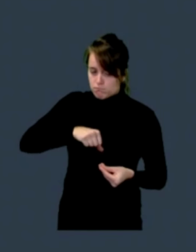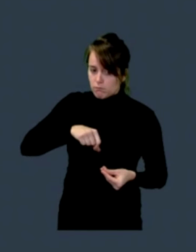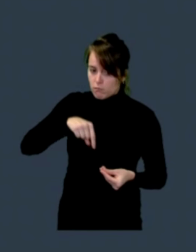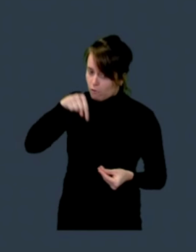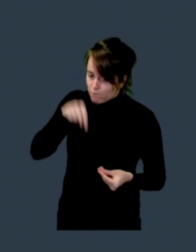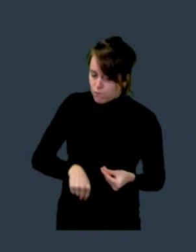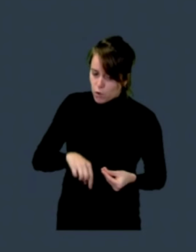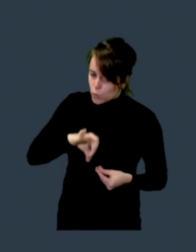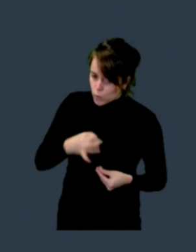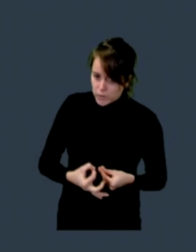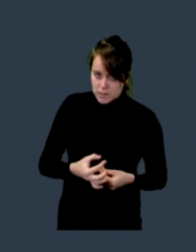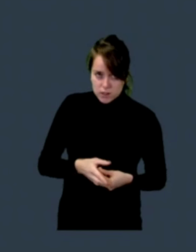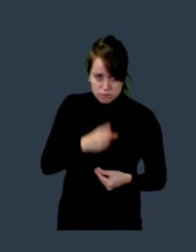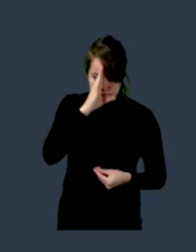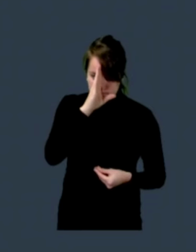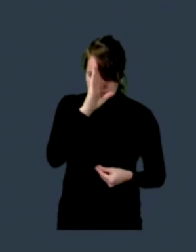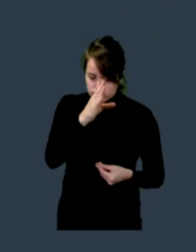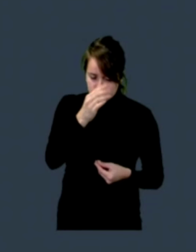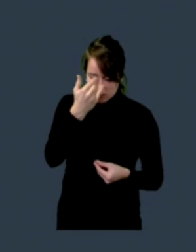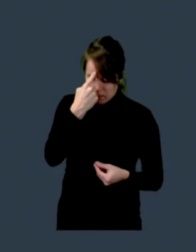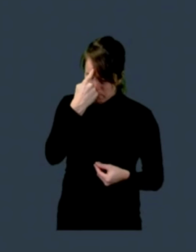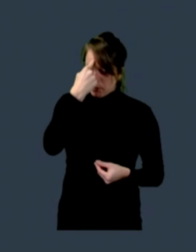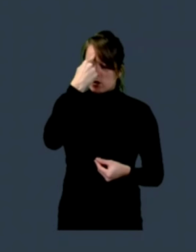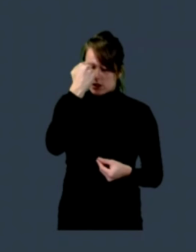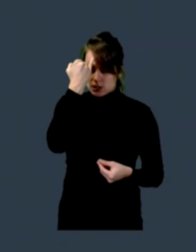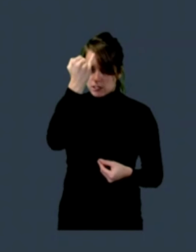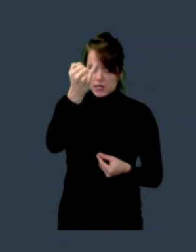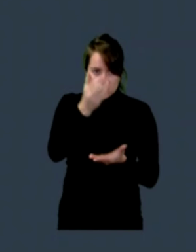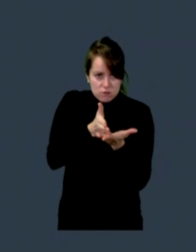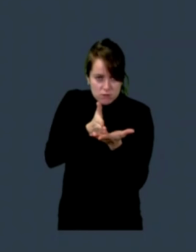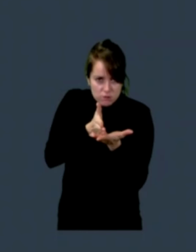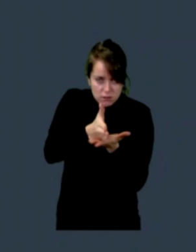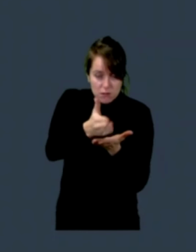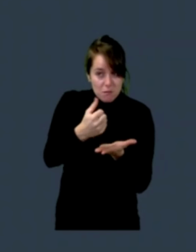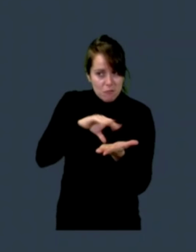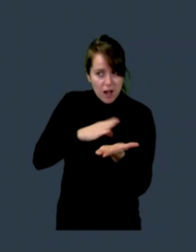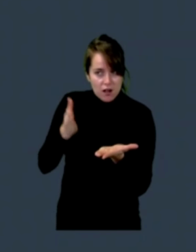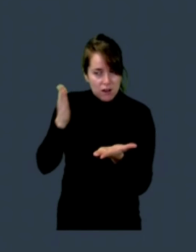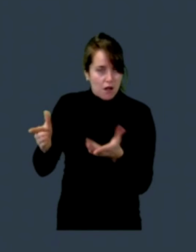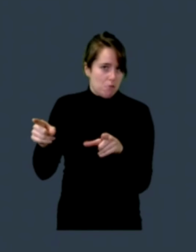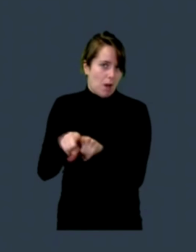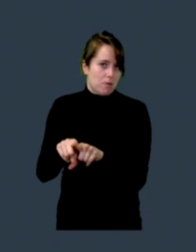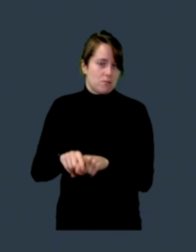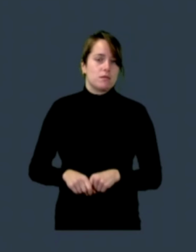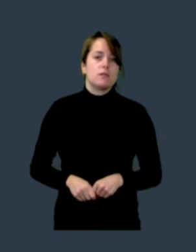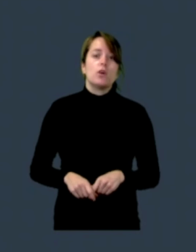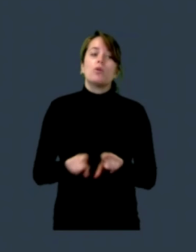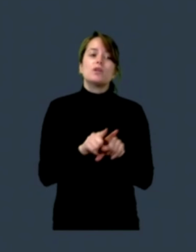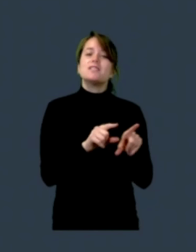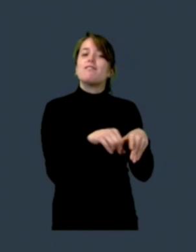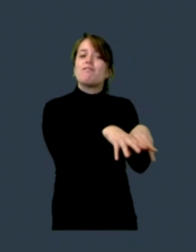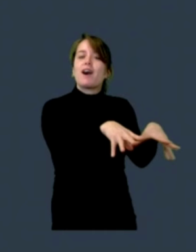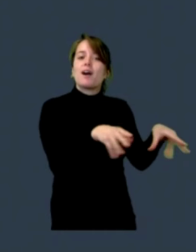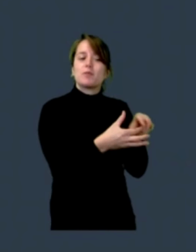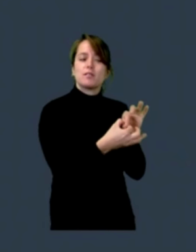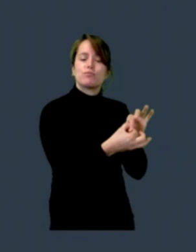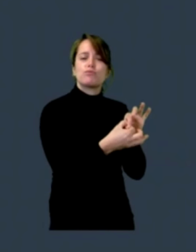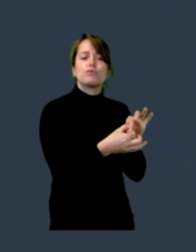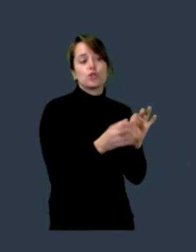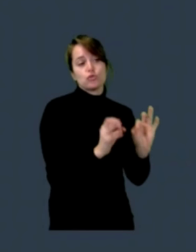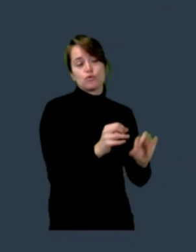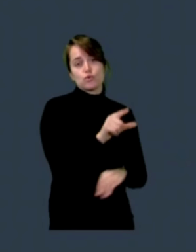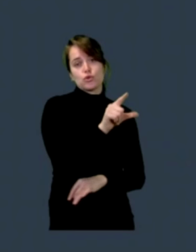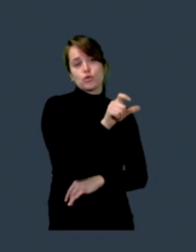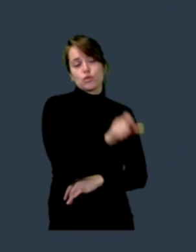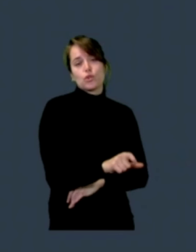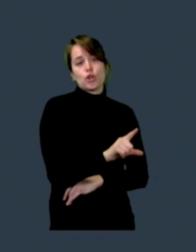boussole. Pour rester fidèle à cette ambition, j'ai souhaité en lien avec la famille, et nous avons échangé à ce sujet avec Louis, que